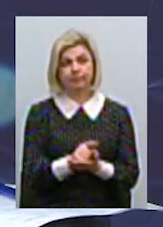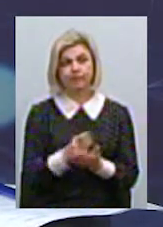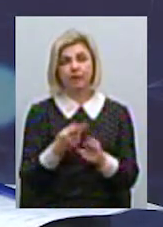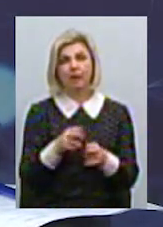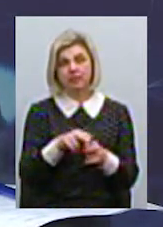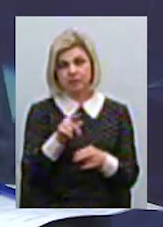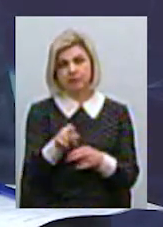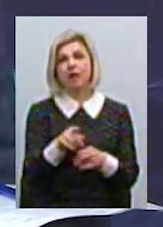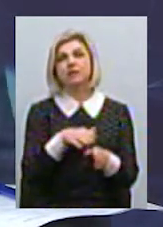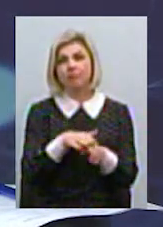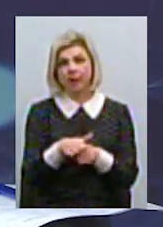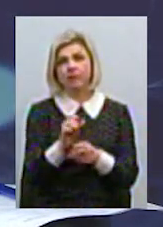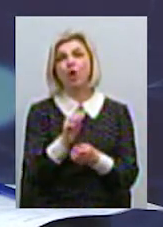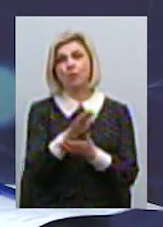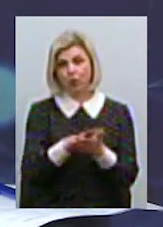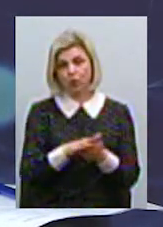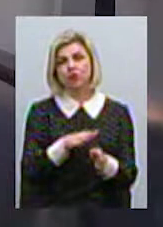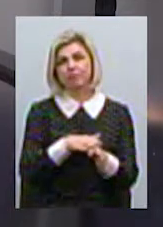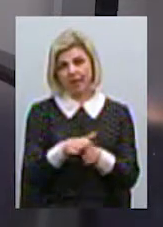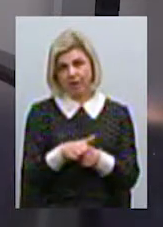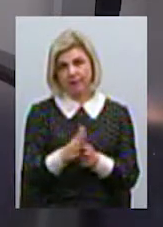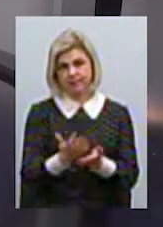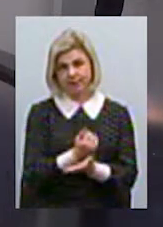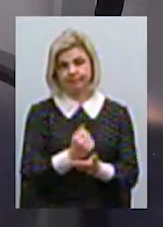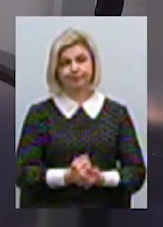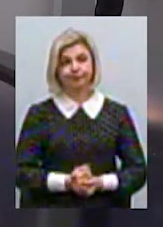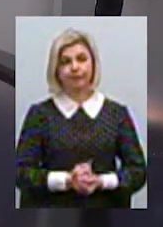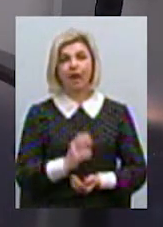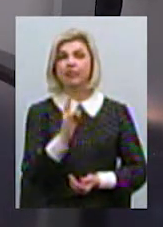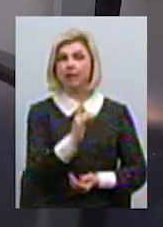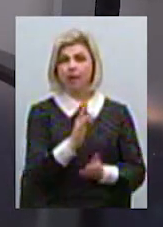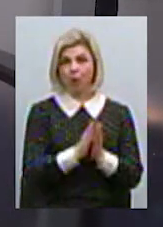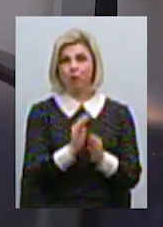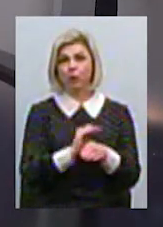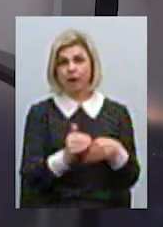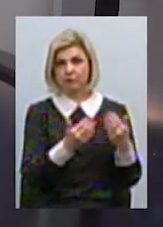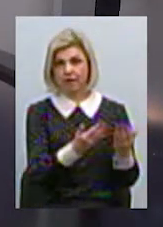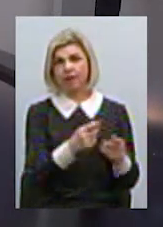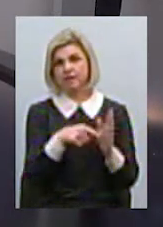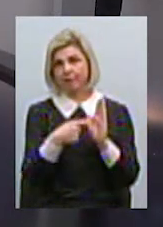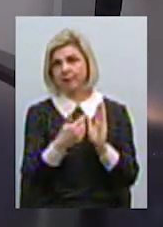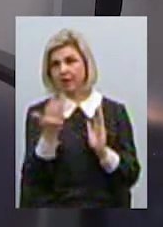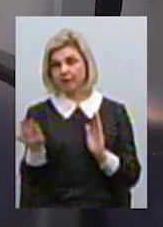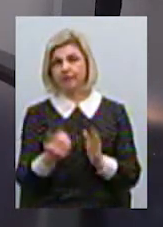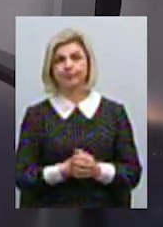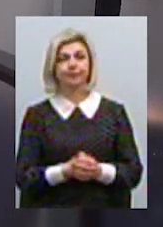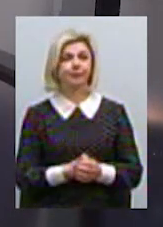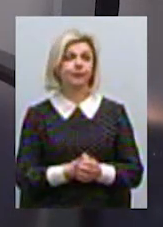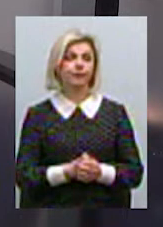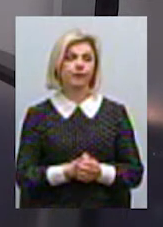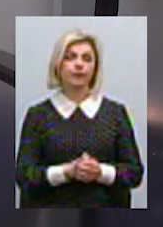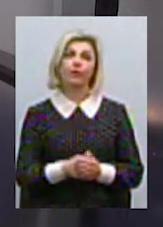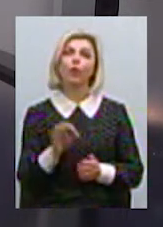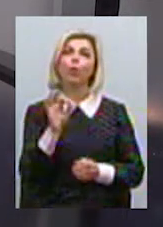роботою справилися і продовжують справлятися. Наталія, будь ласка, запитання ваше. Роман Іванович, до речі,